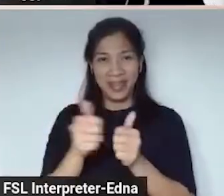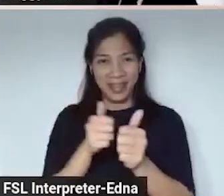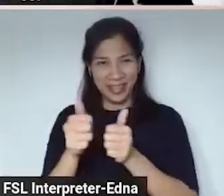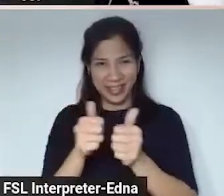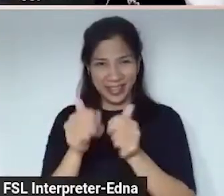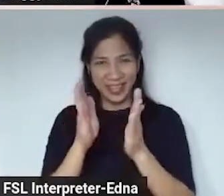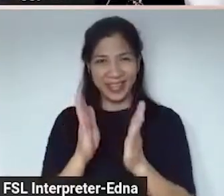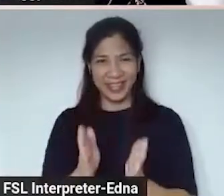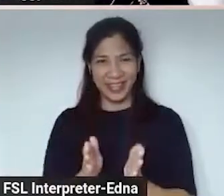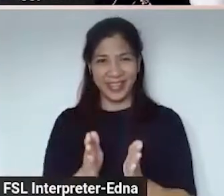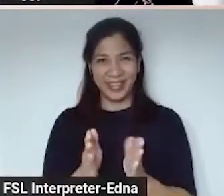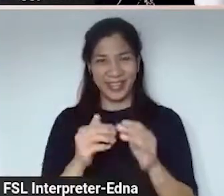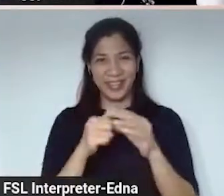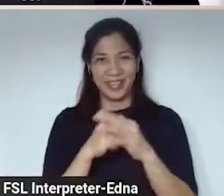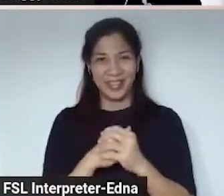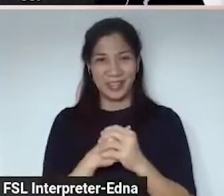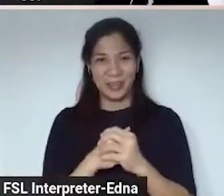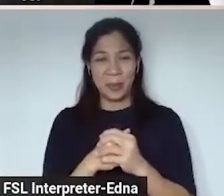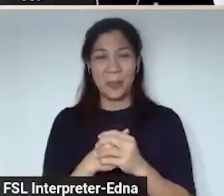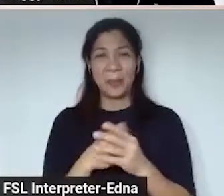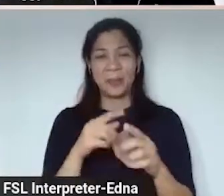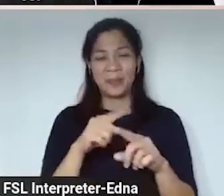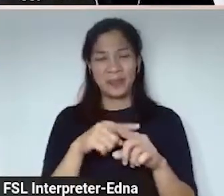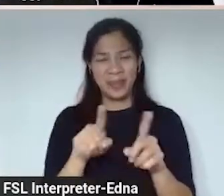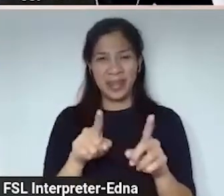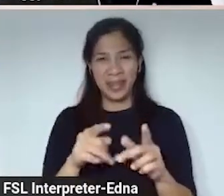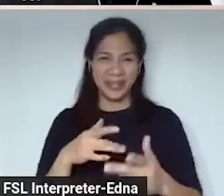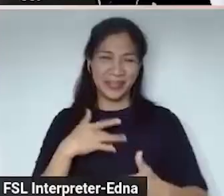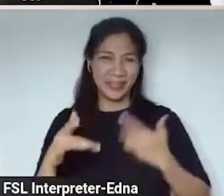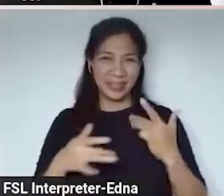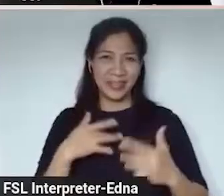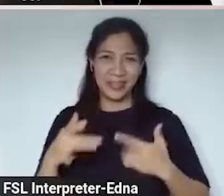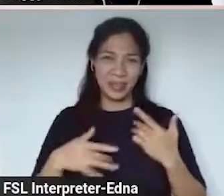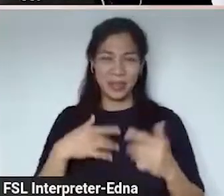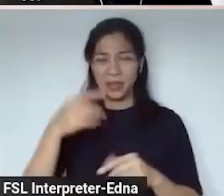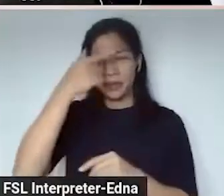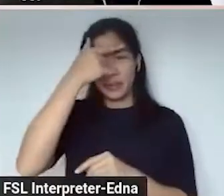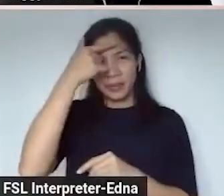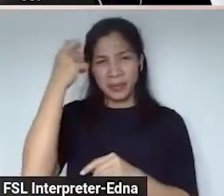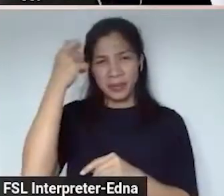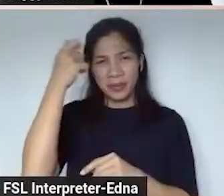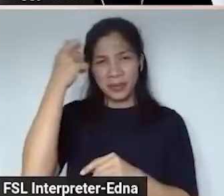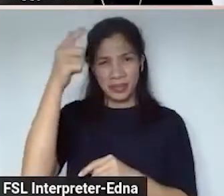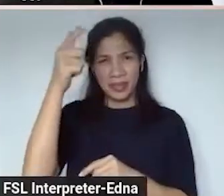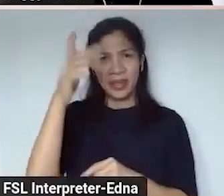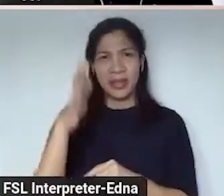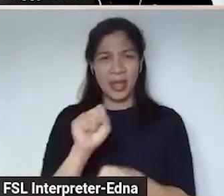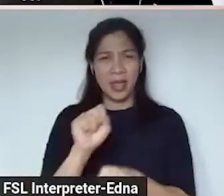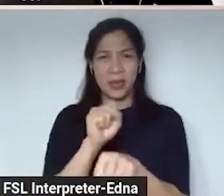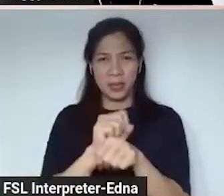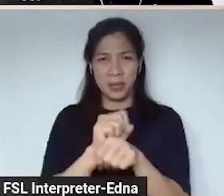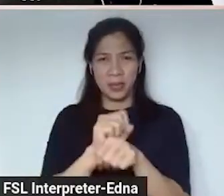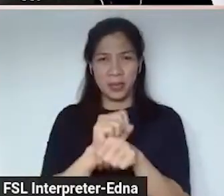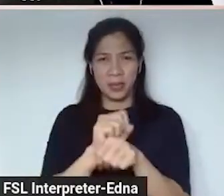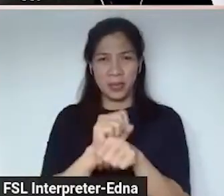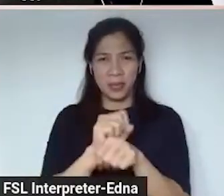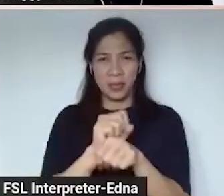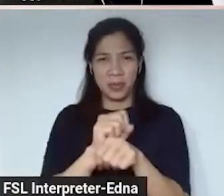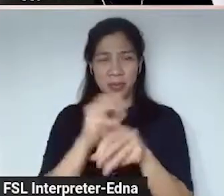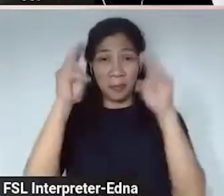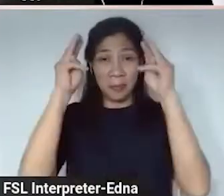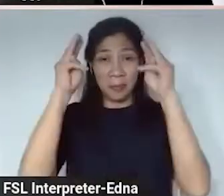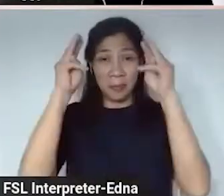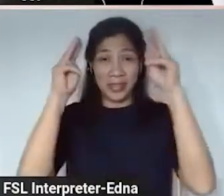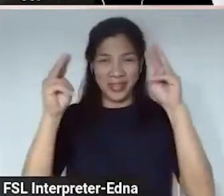Nakakatuwa. So, siguro talagang God works in mysterious ways. And isa ito sa